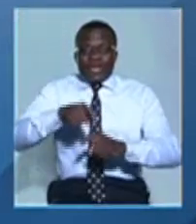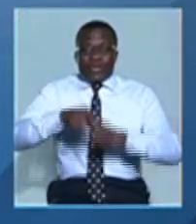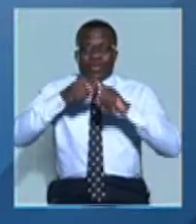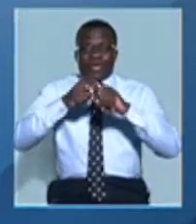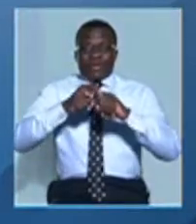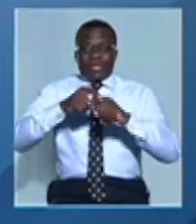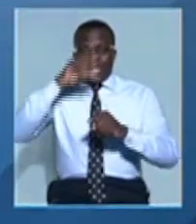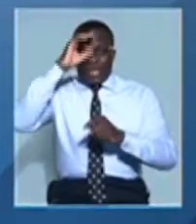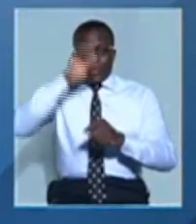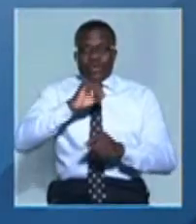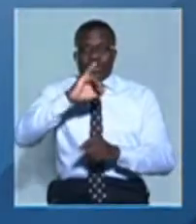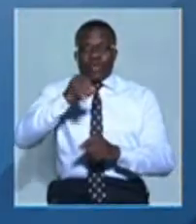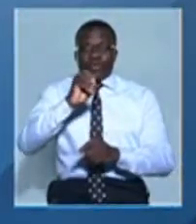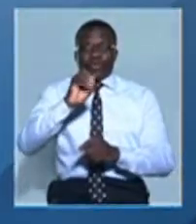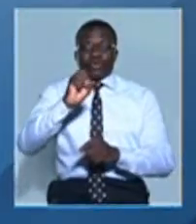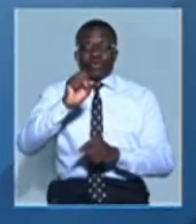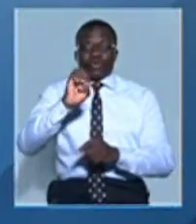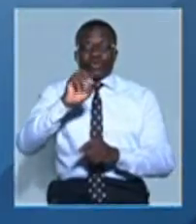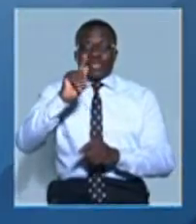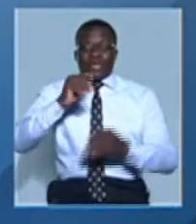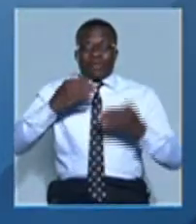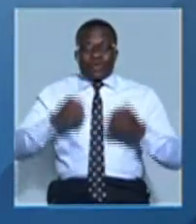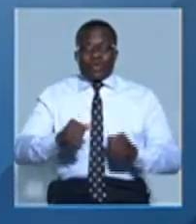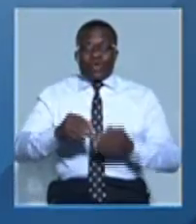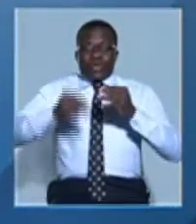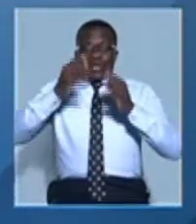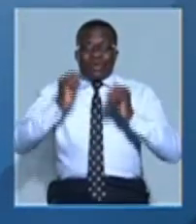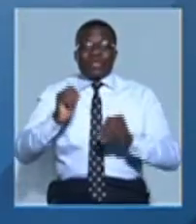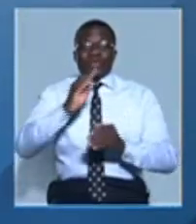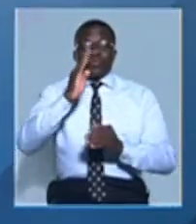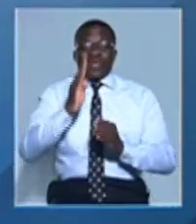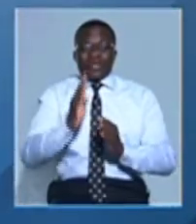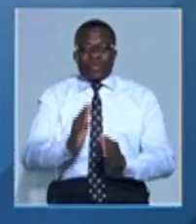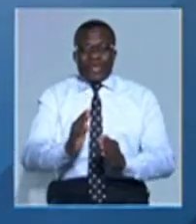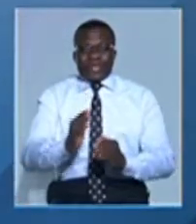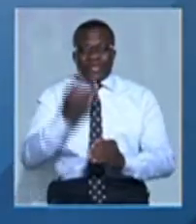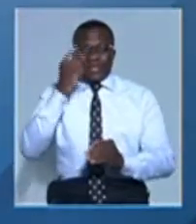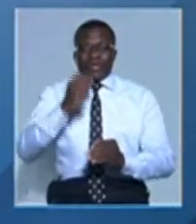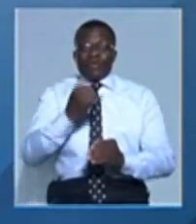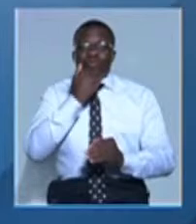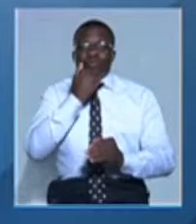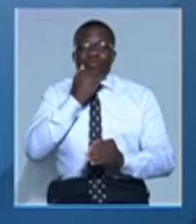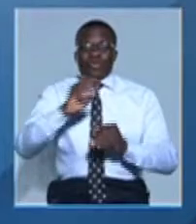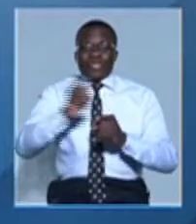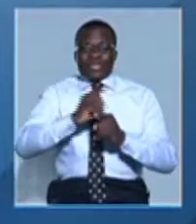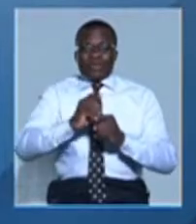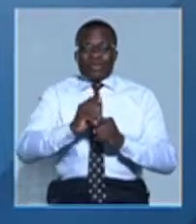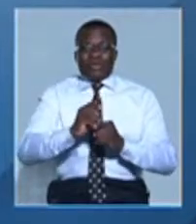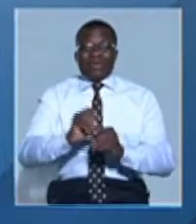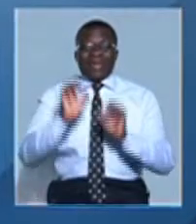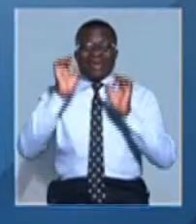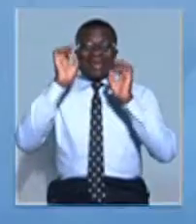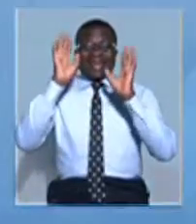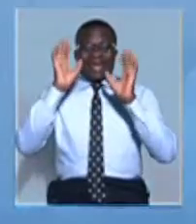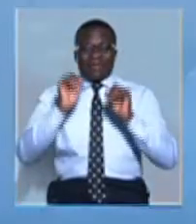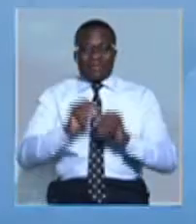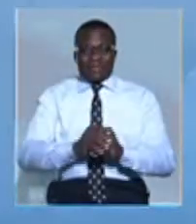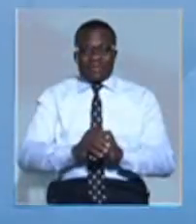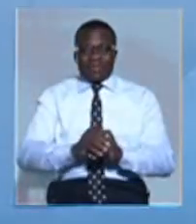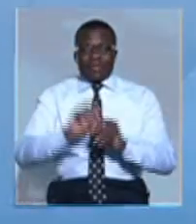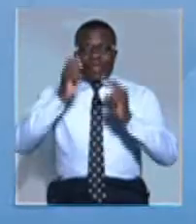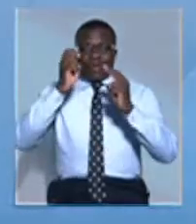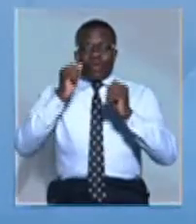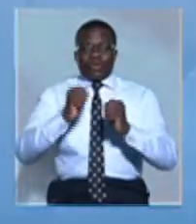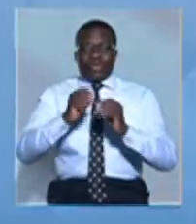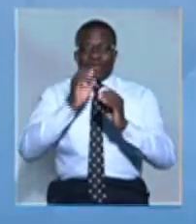de M. Joseph Cloca du corps de la magistrature béninoise pour faute disciplinaire d'une extrême gravité. Au titre